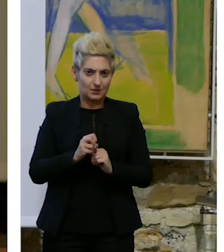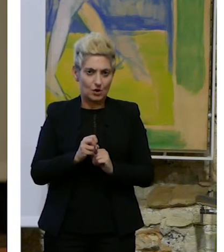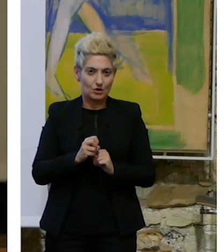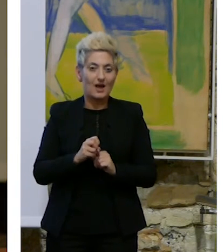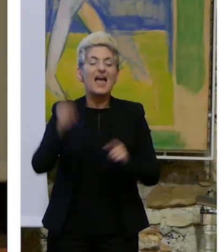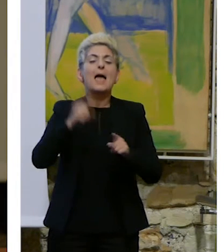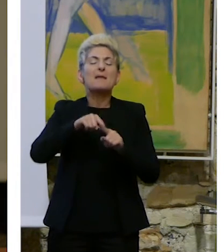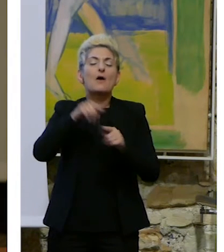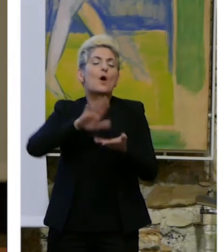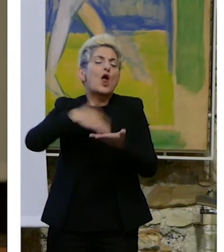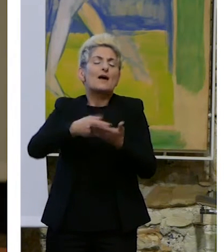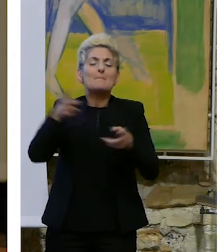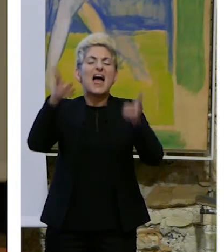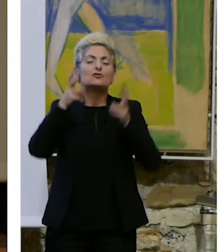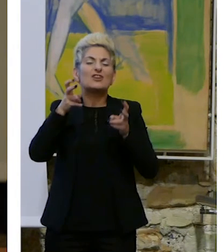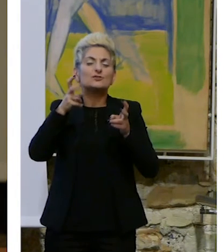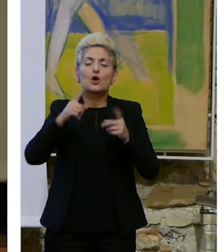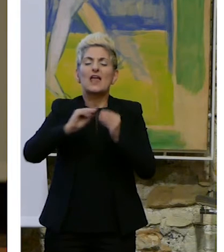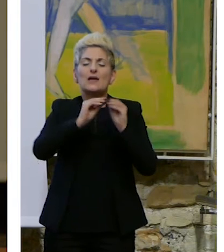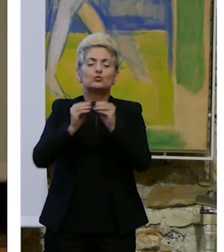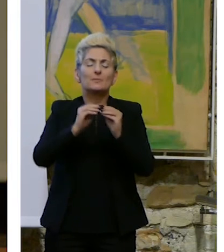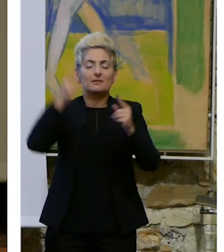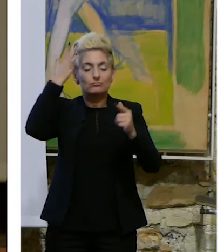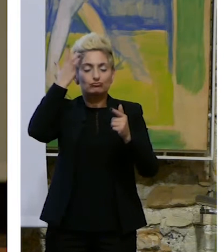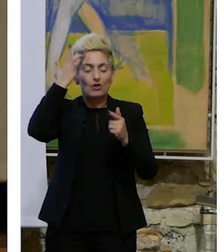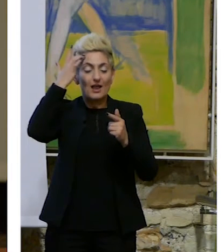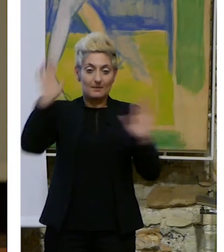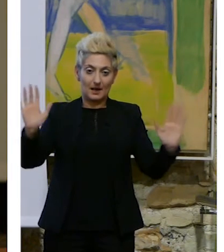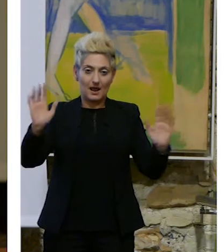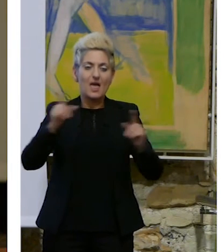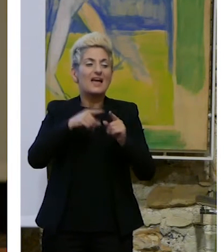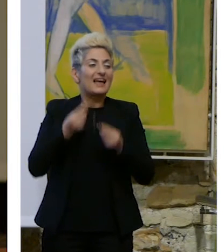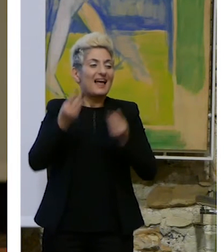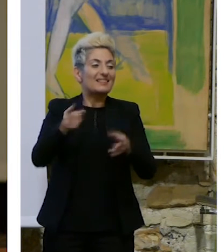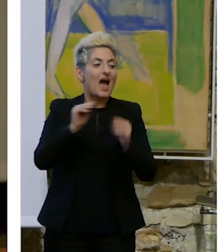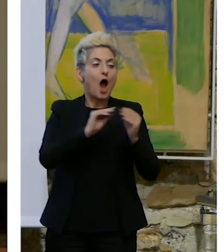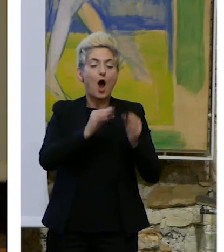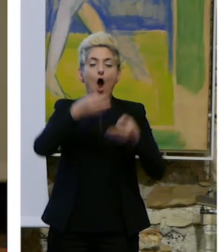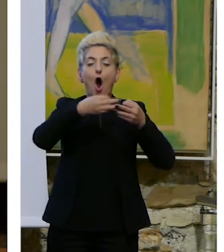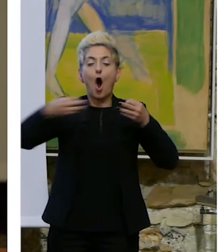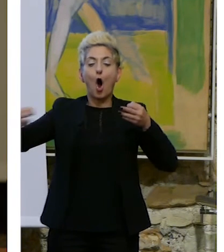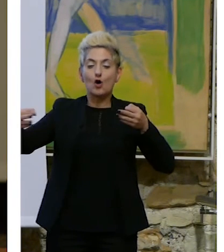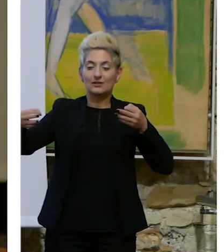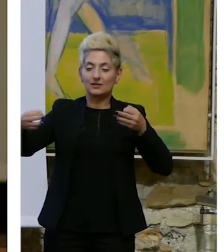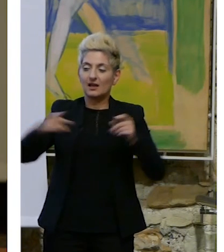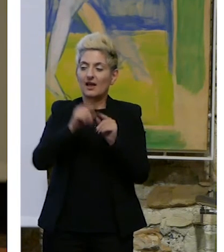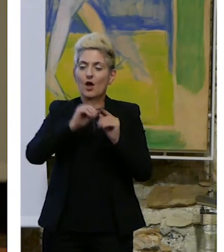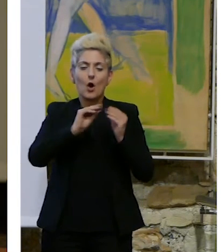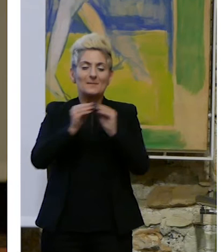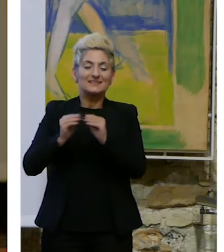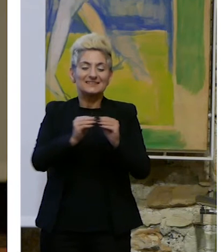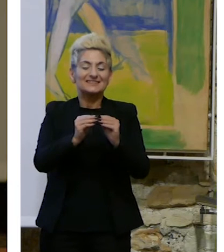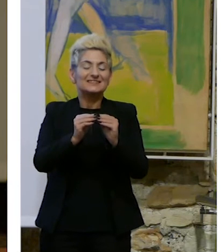elemento cerebrale che mette ordine all'interno di un ordinamento semiotico che